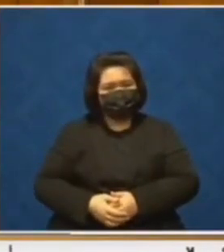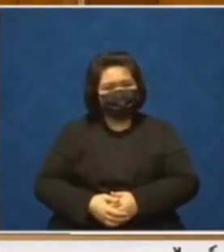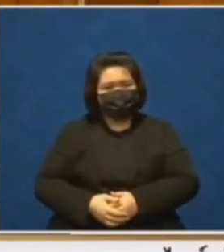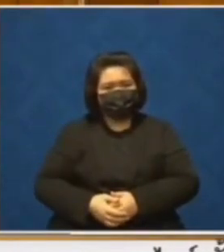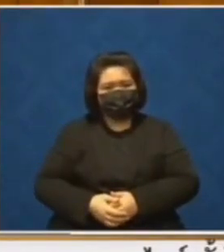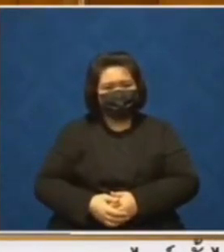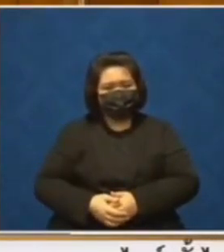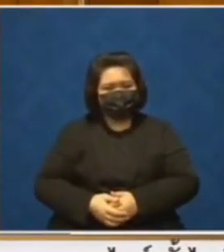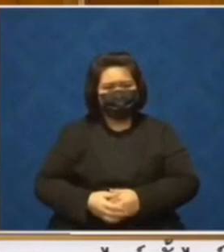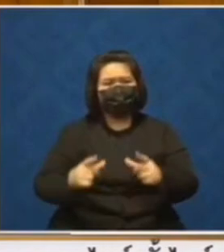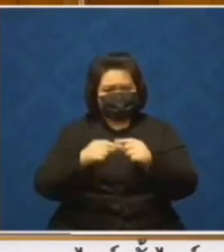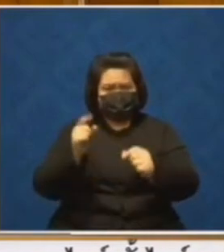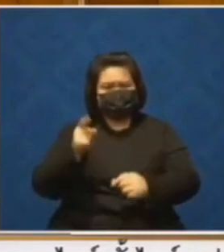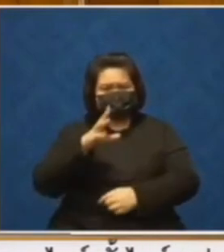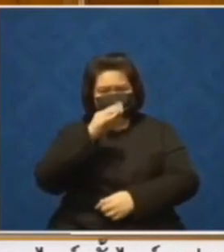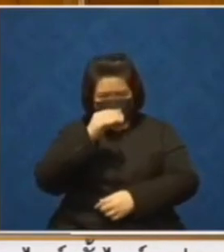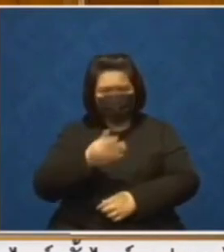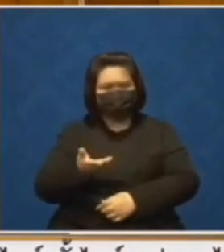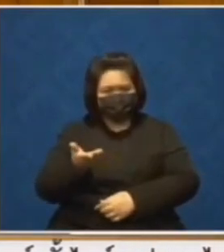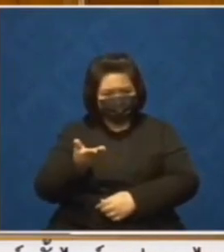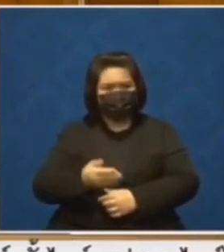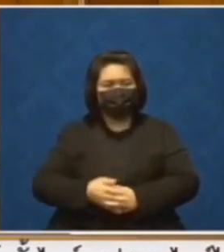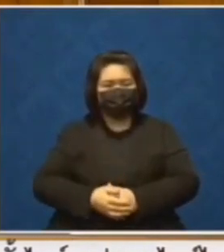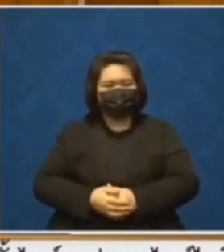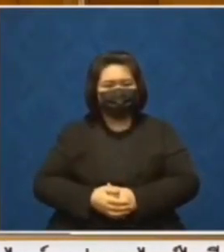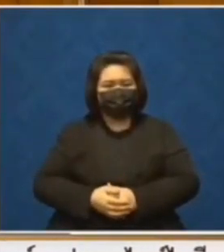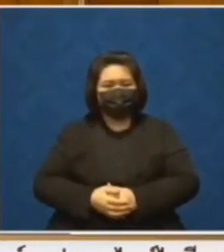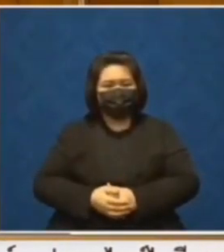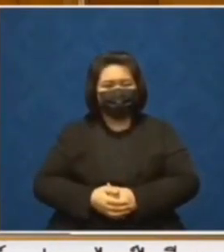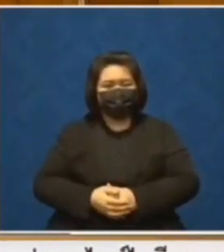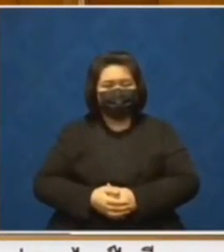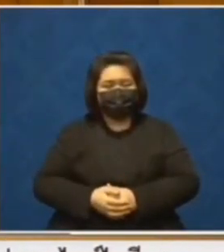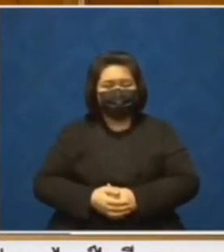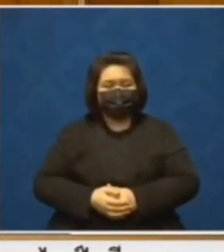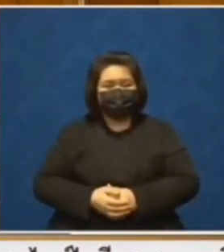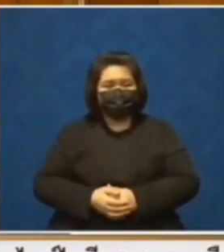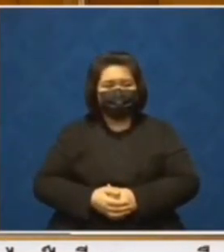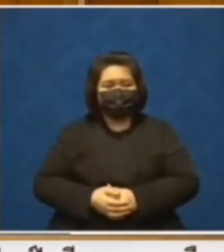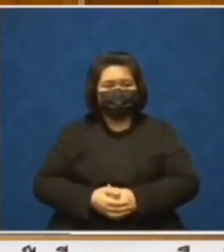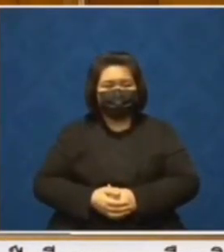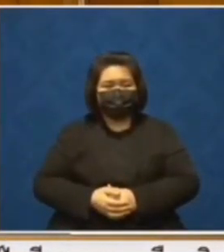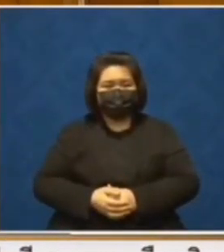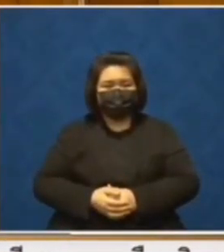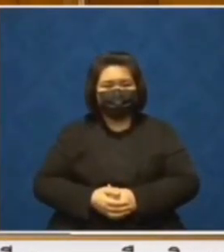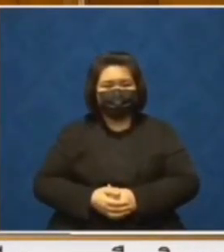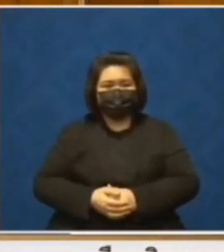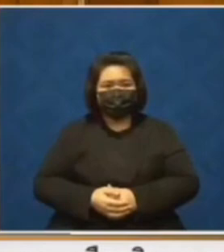เอาเอาเรื่องจริงเขาว่าดีกว่าครับนะครับนะครับเออ